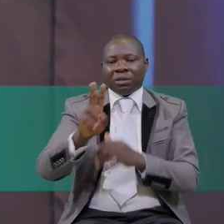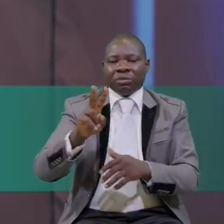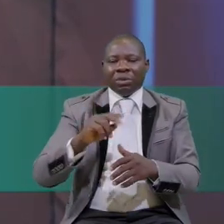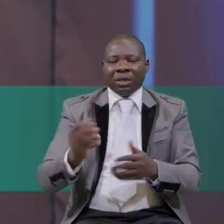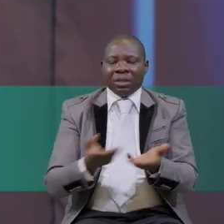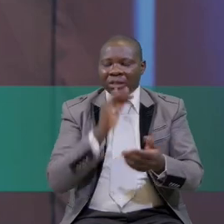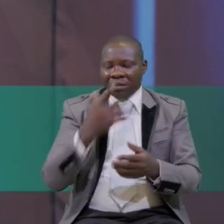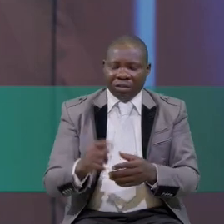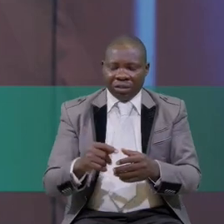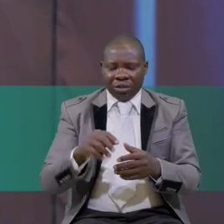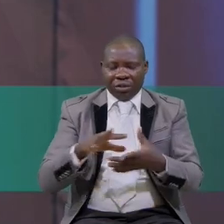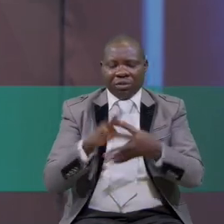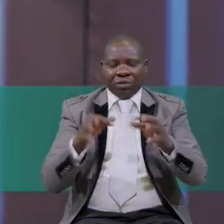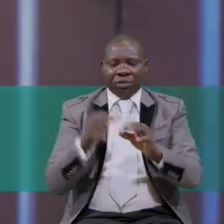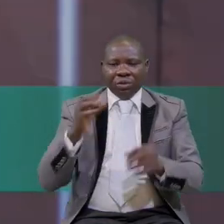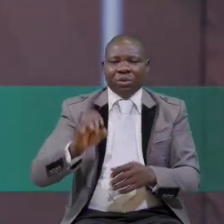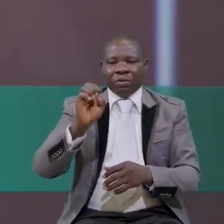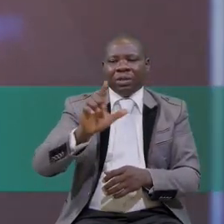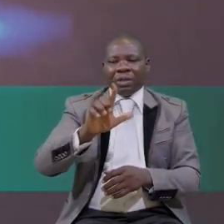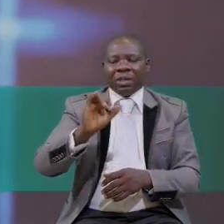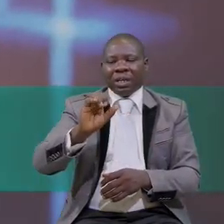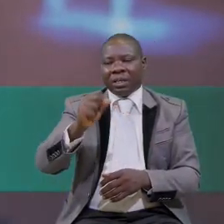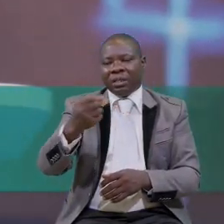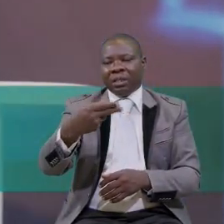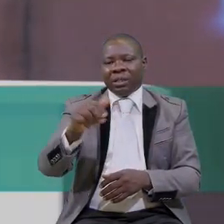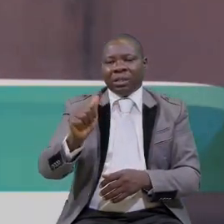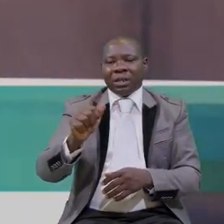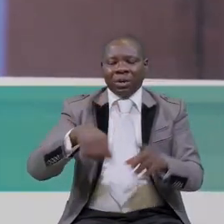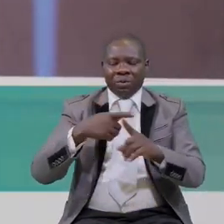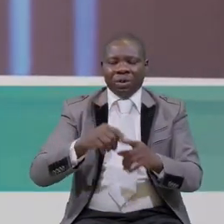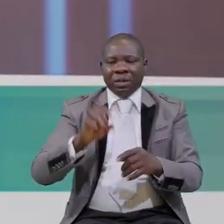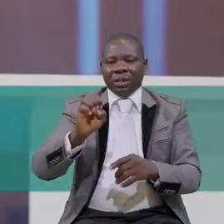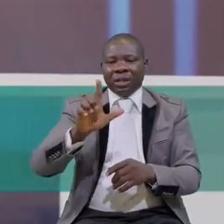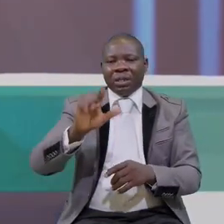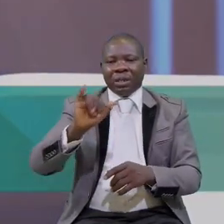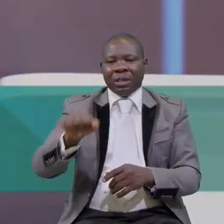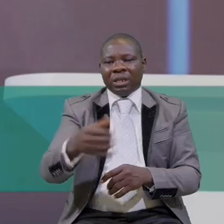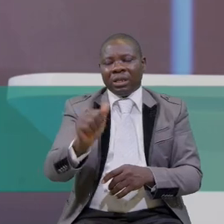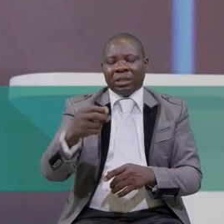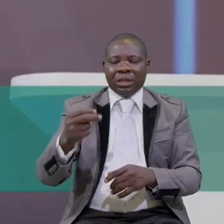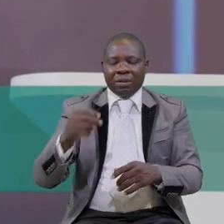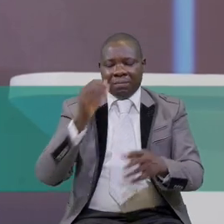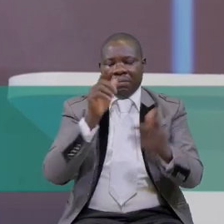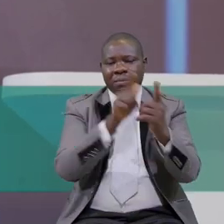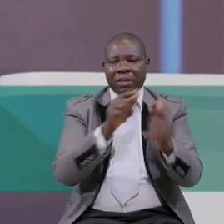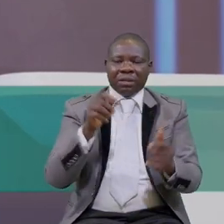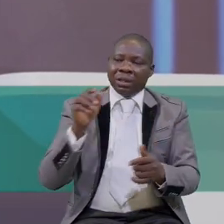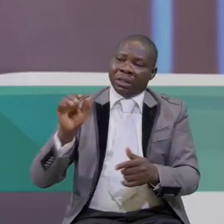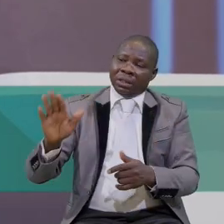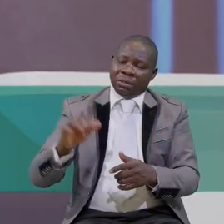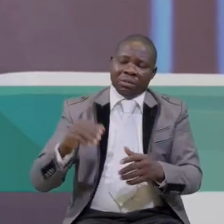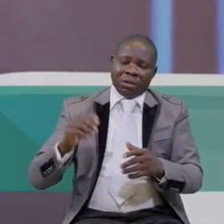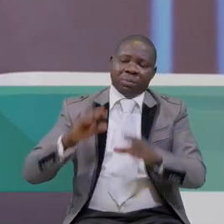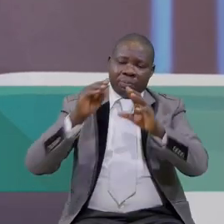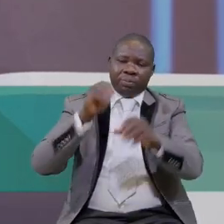Voici l'histoire d'Élisée. Quand Élie l'a rencontré, il a jeté le manteau sur lui. Et